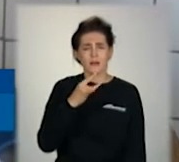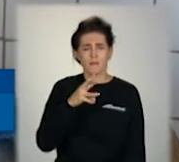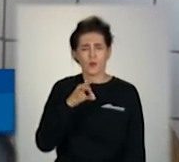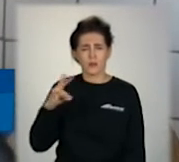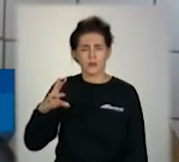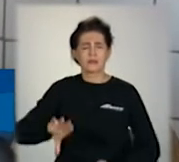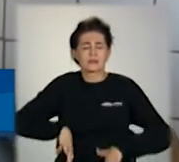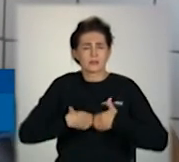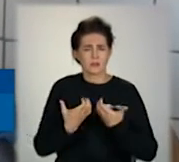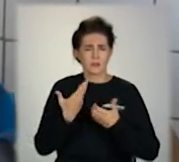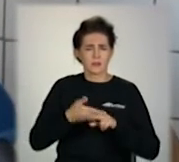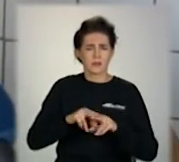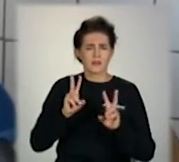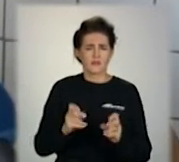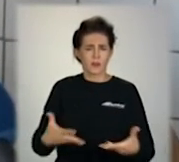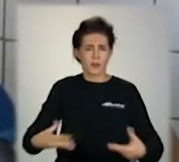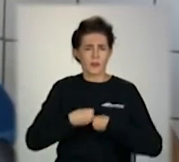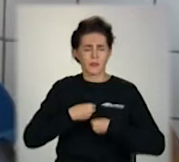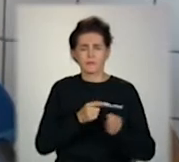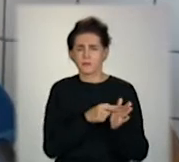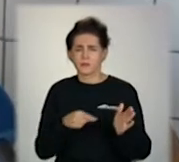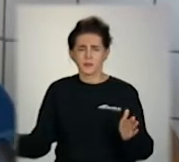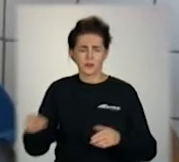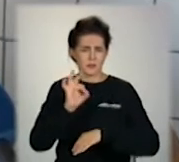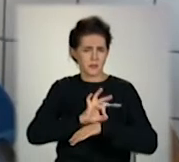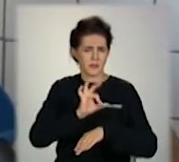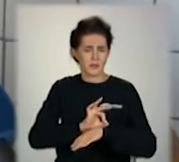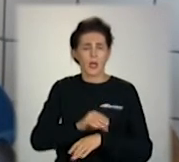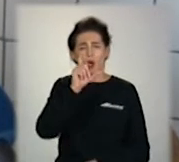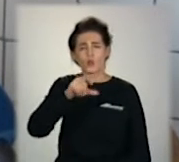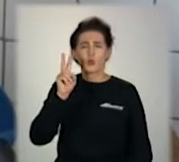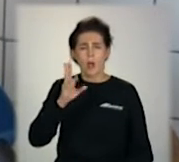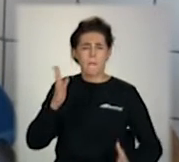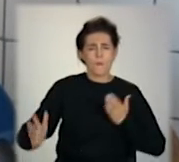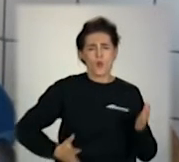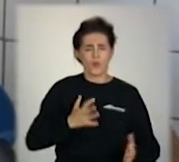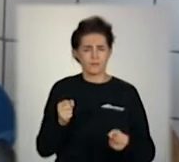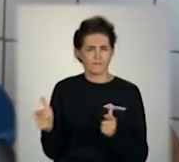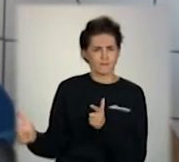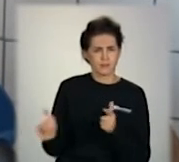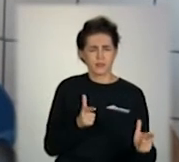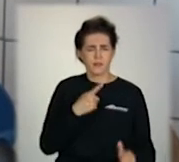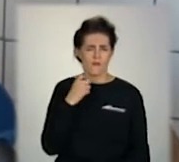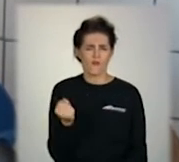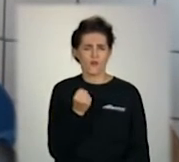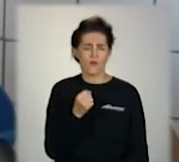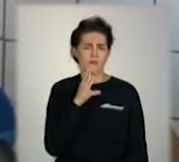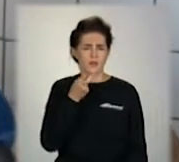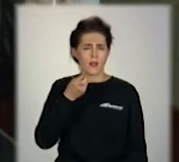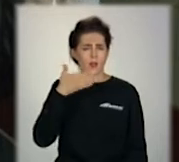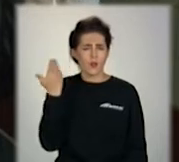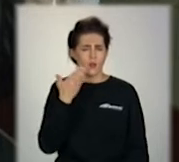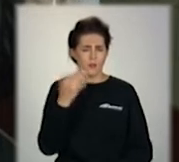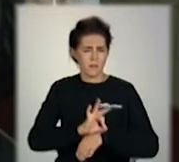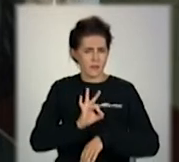які усугубляють течення заболівання. Люди, які емоційно підготовлені до цього, вони більш легко переносять